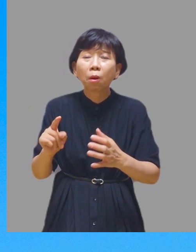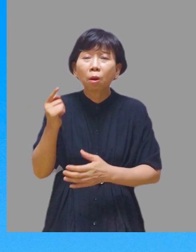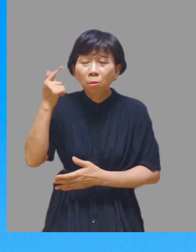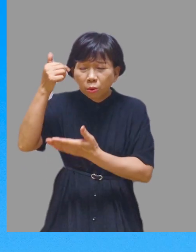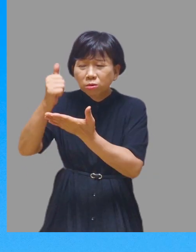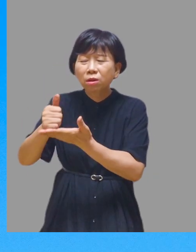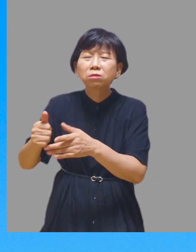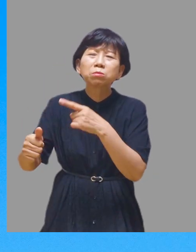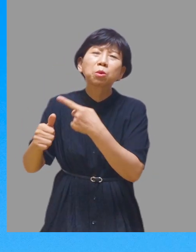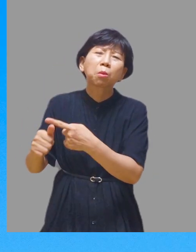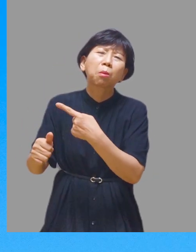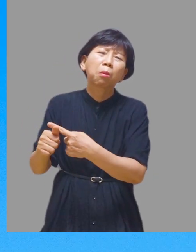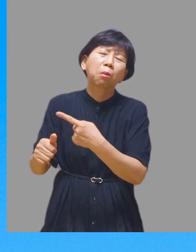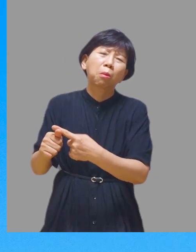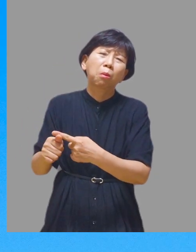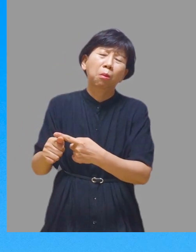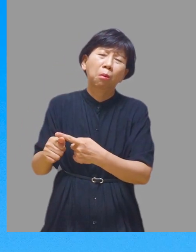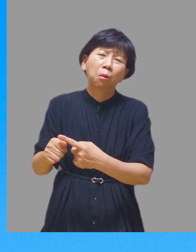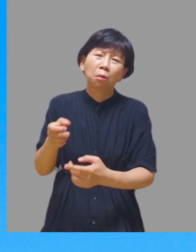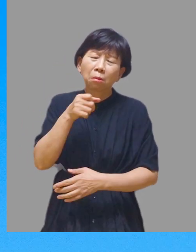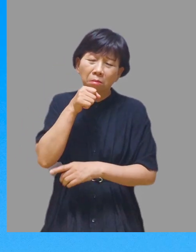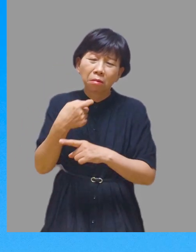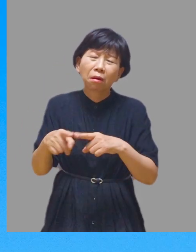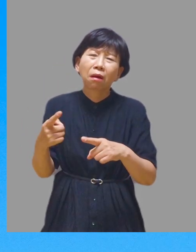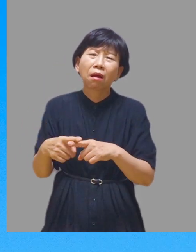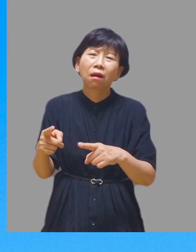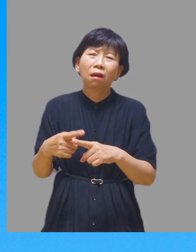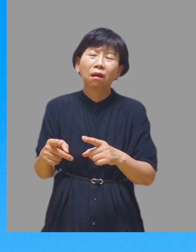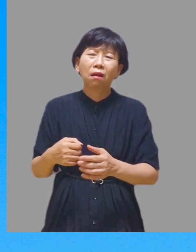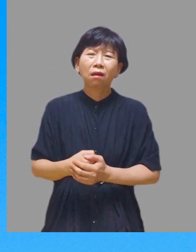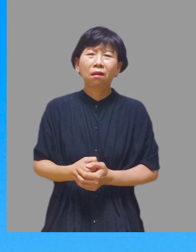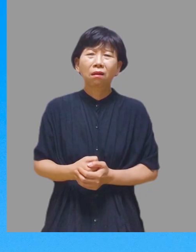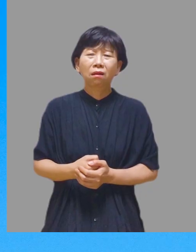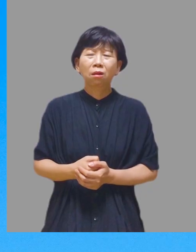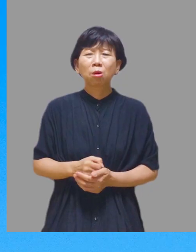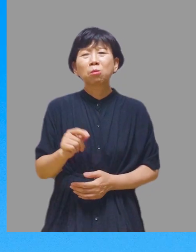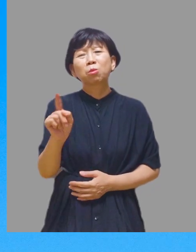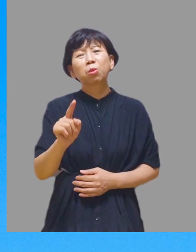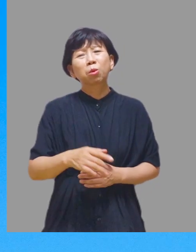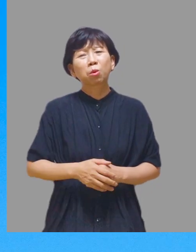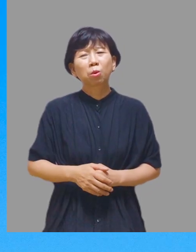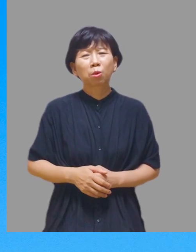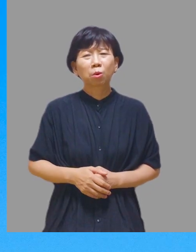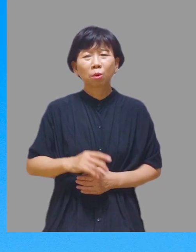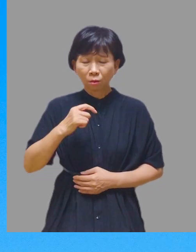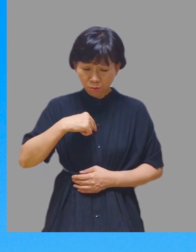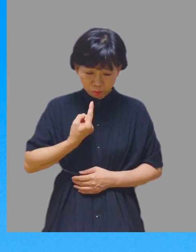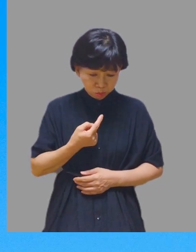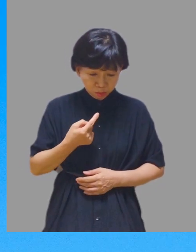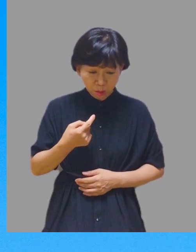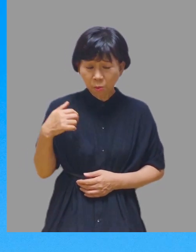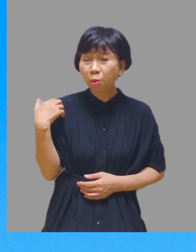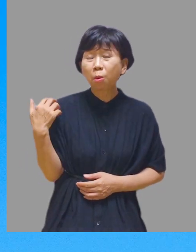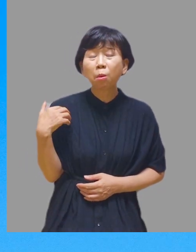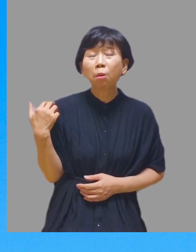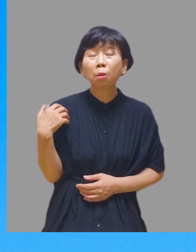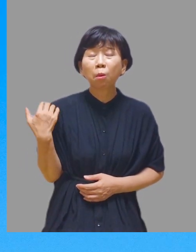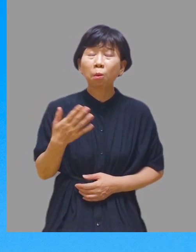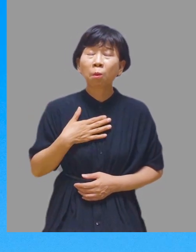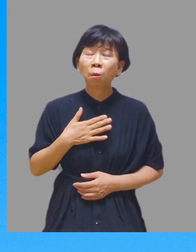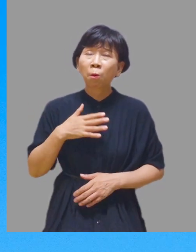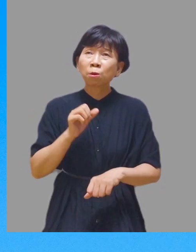일들이 섞이는 거예요. 그게 본인은 잘 몰라요. 나는 우뚝 서서 신앙생활 잘한다고 생각하고